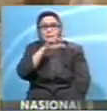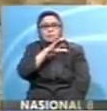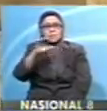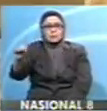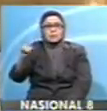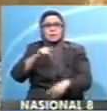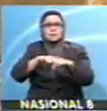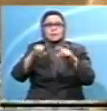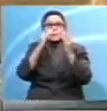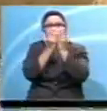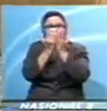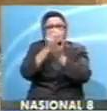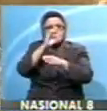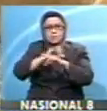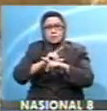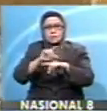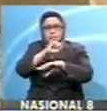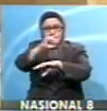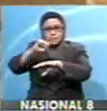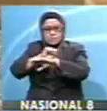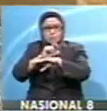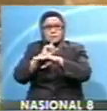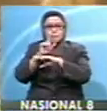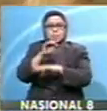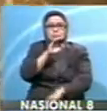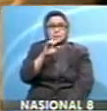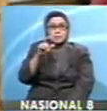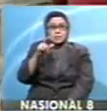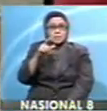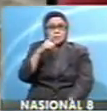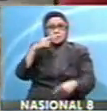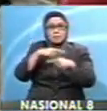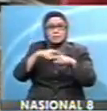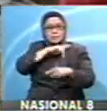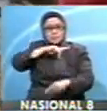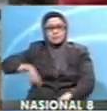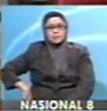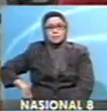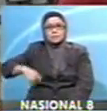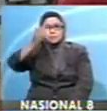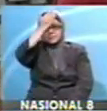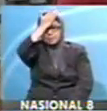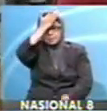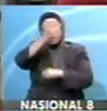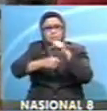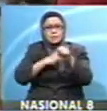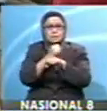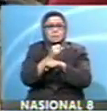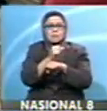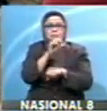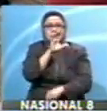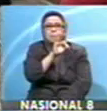almarhum merupakan bekas permais Suri agong dari tahun 1965 hingga 1970